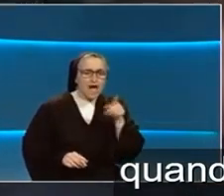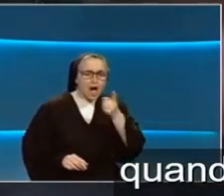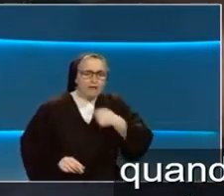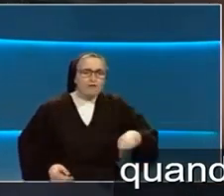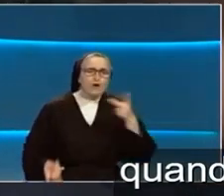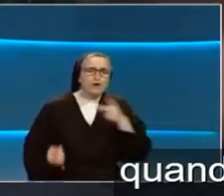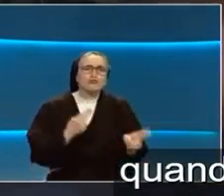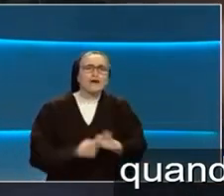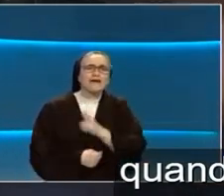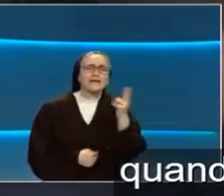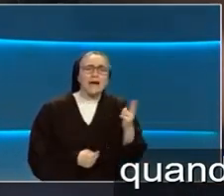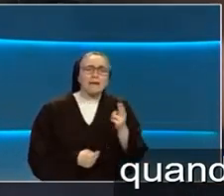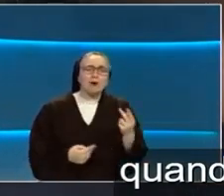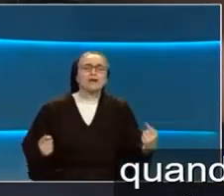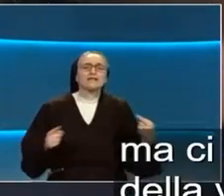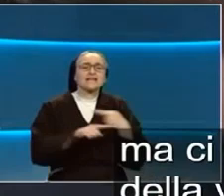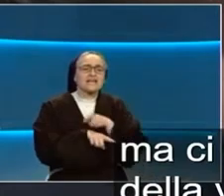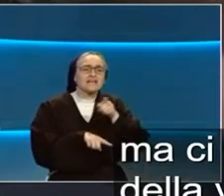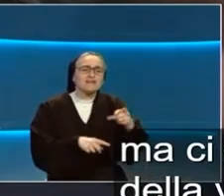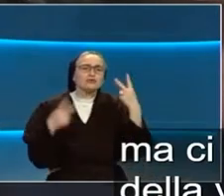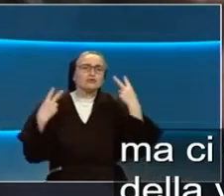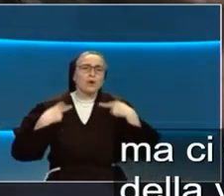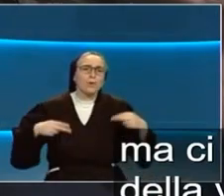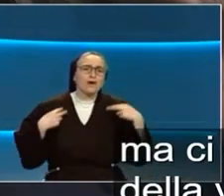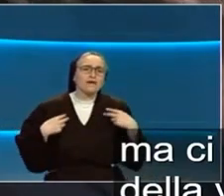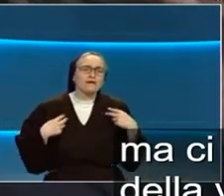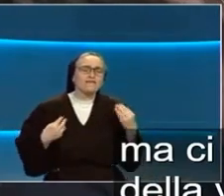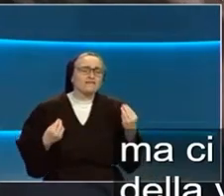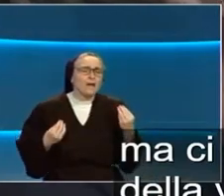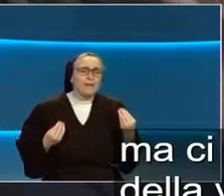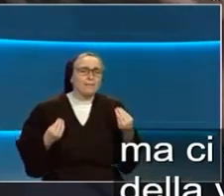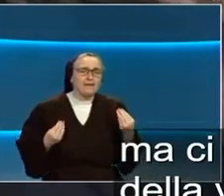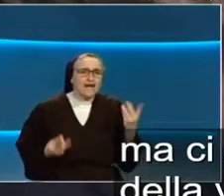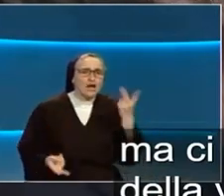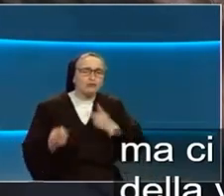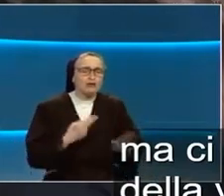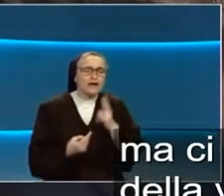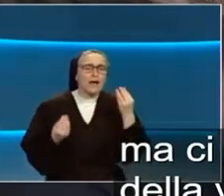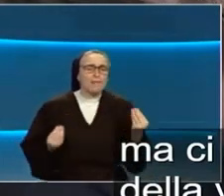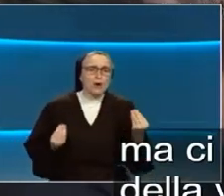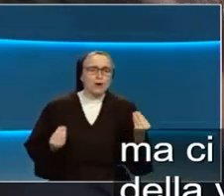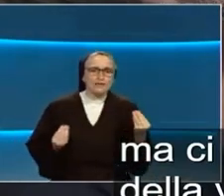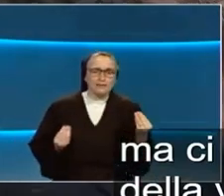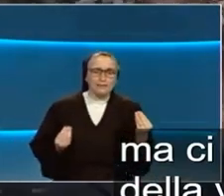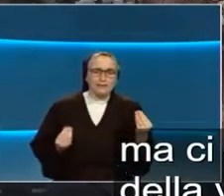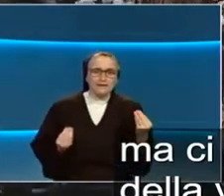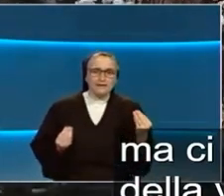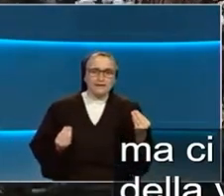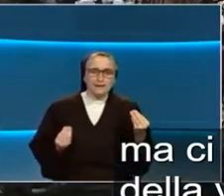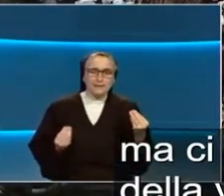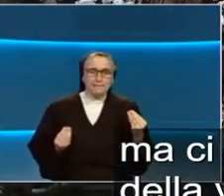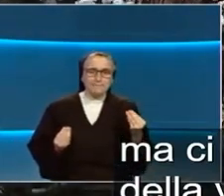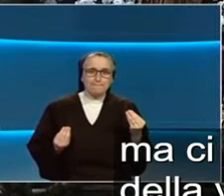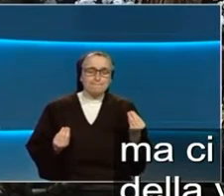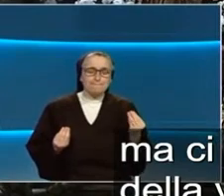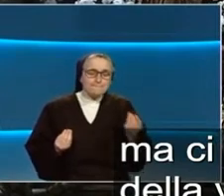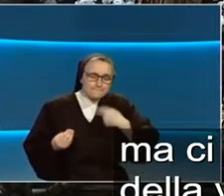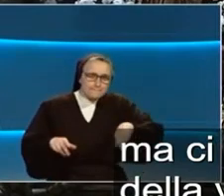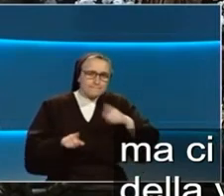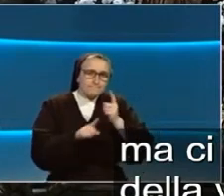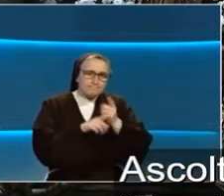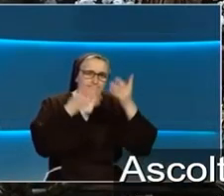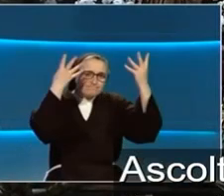여인들에게 던진 그 질문에 귀를 기울여 봅시다. 어찌하여 살아계신 분을 죽은 이들 가운데서 찾고 있느냐라는